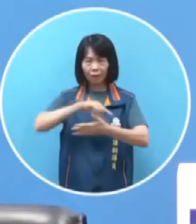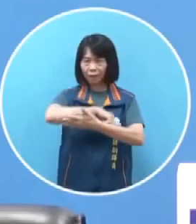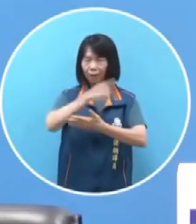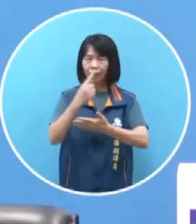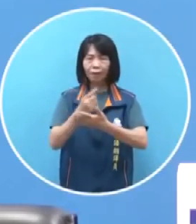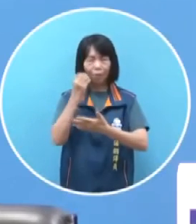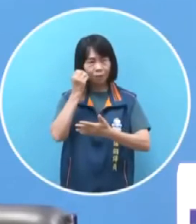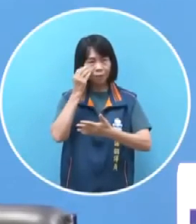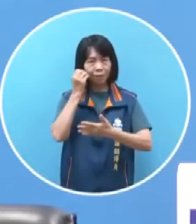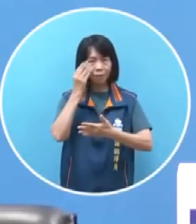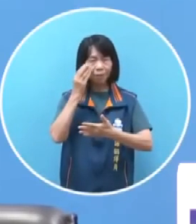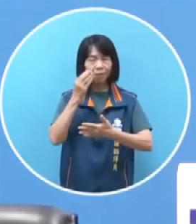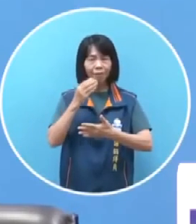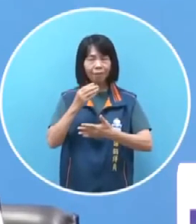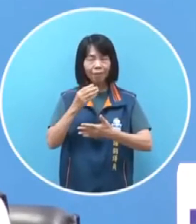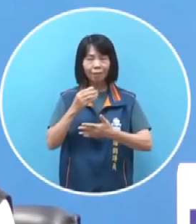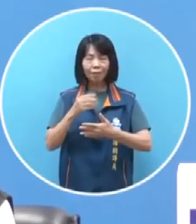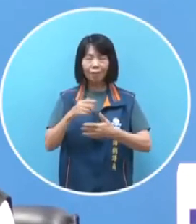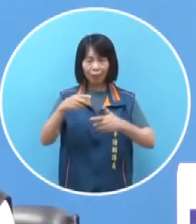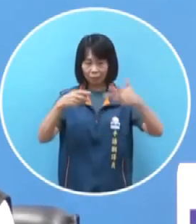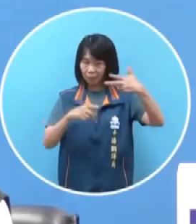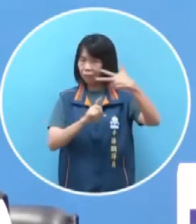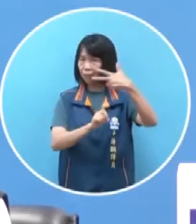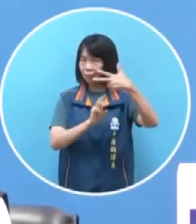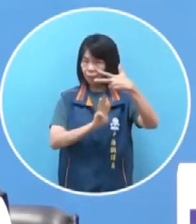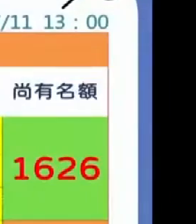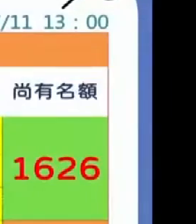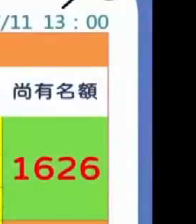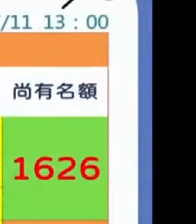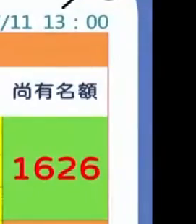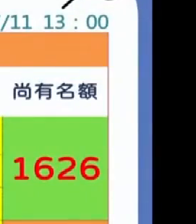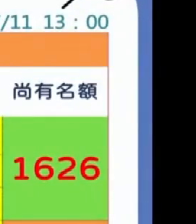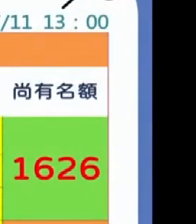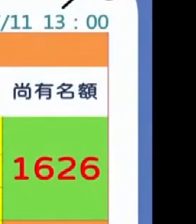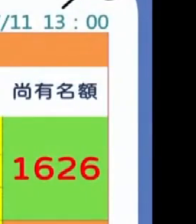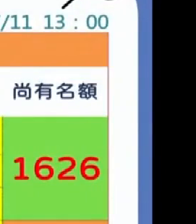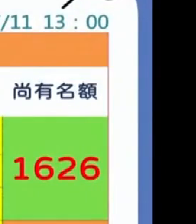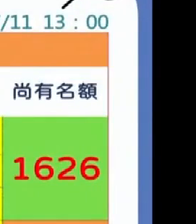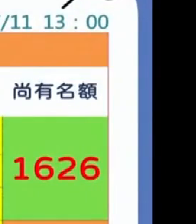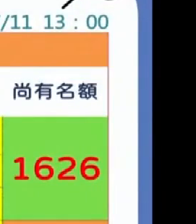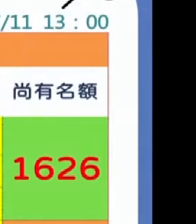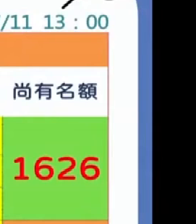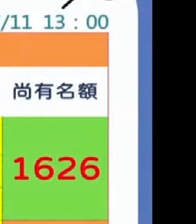大花莲、整个花莲市来说，7月14号一共还有